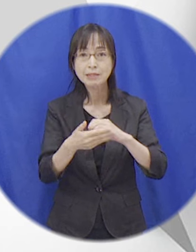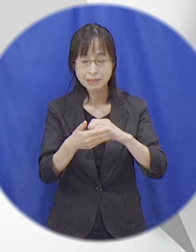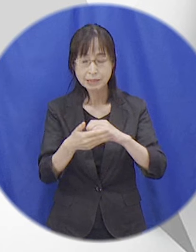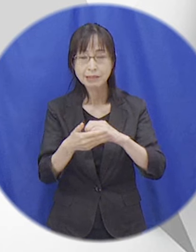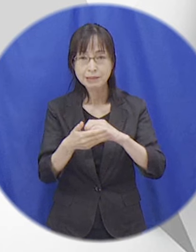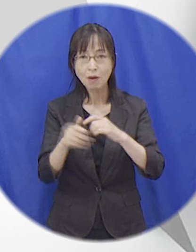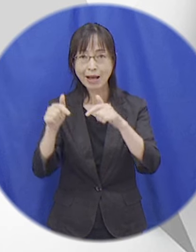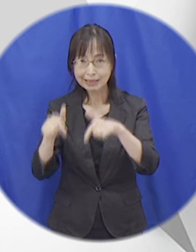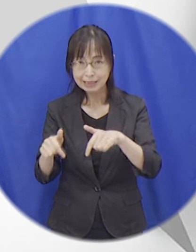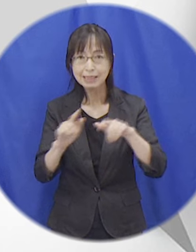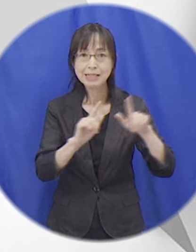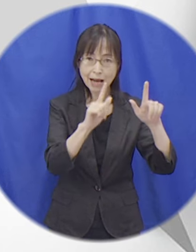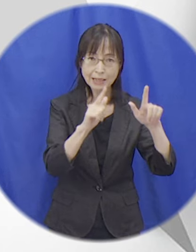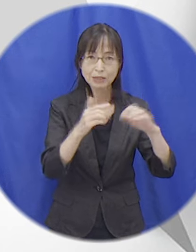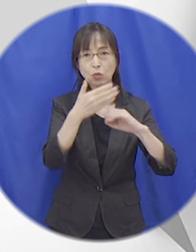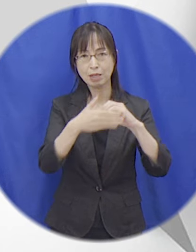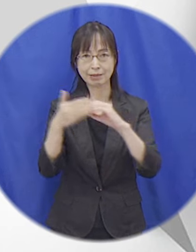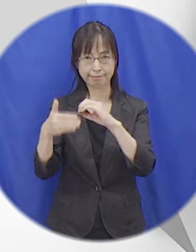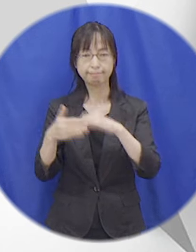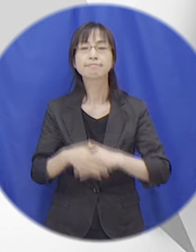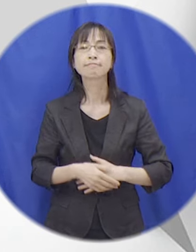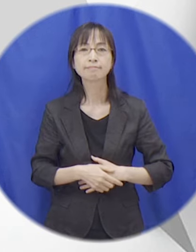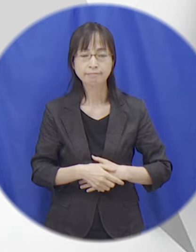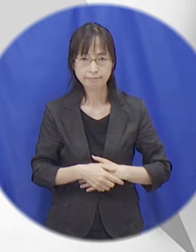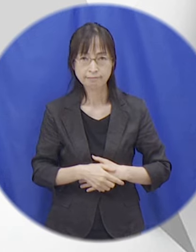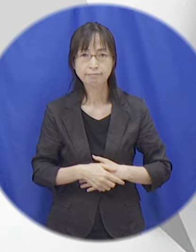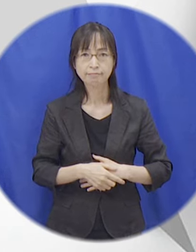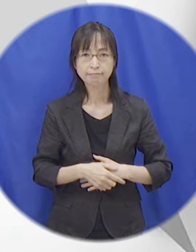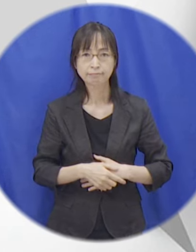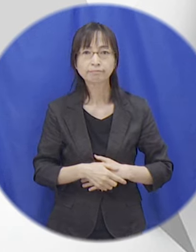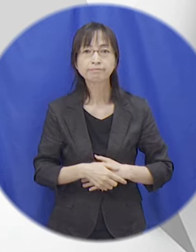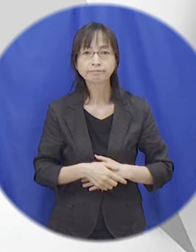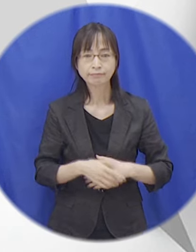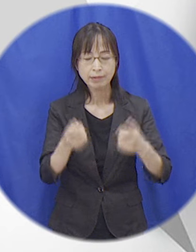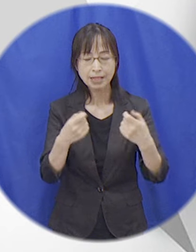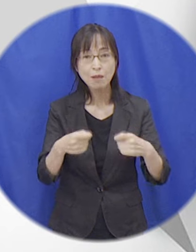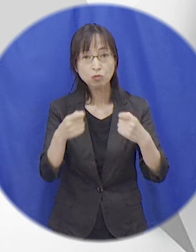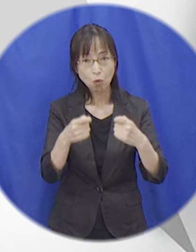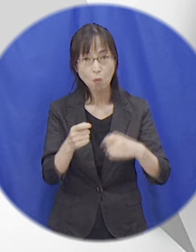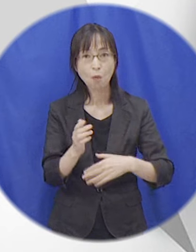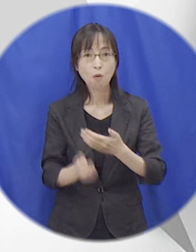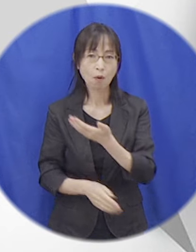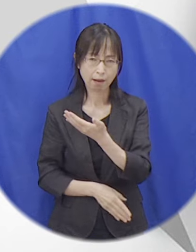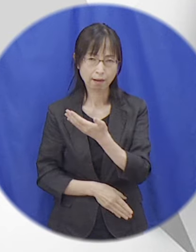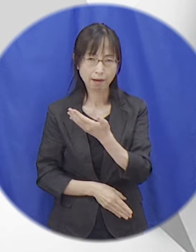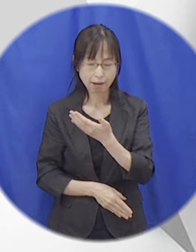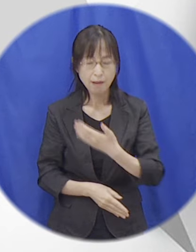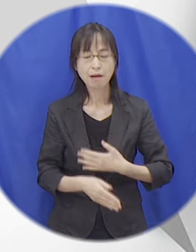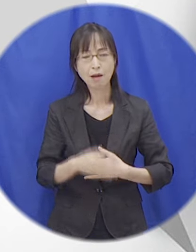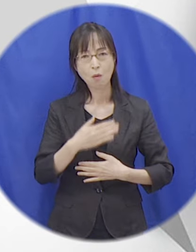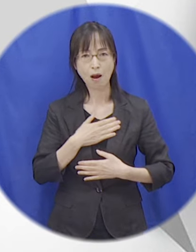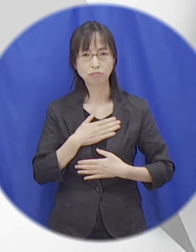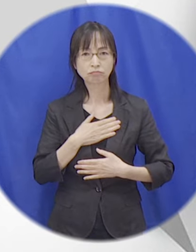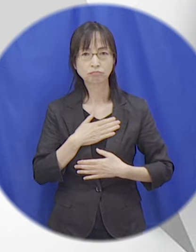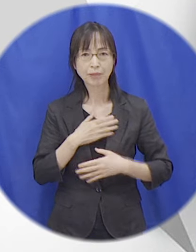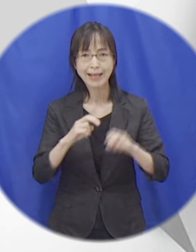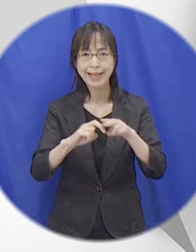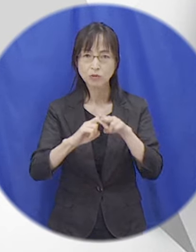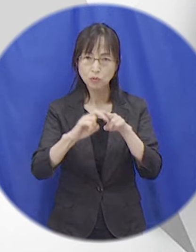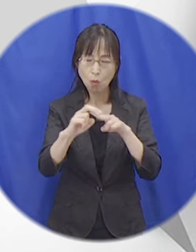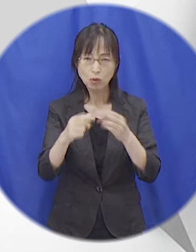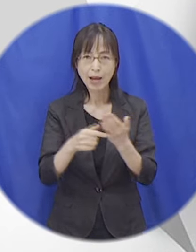口、東口の写真となっております。池袋はこちらの写真からも分かる通りですね、鉄道